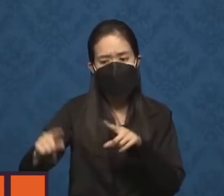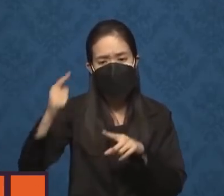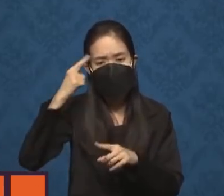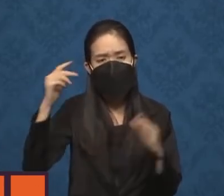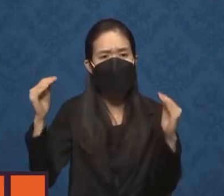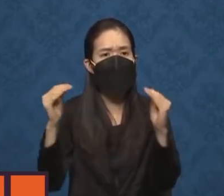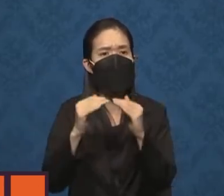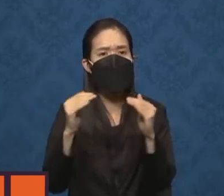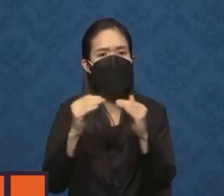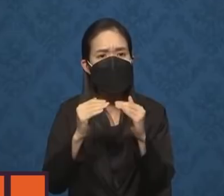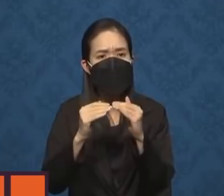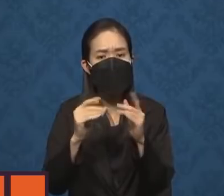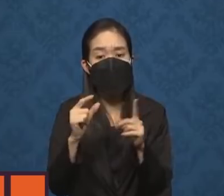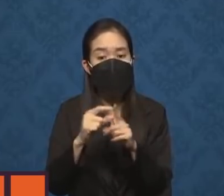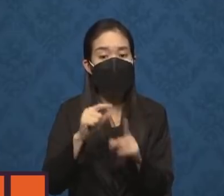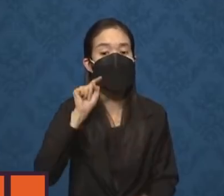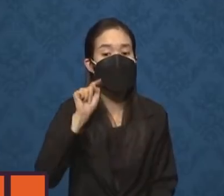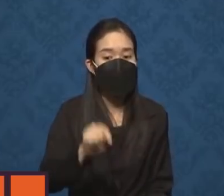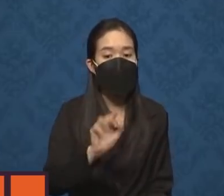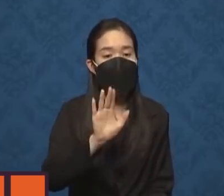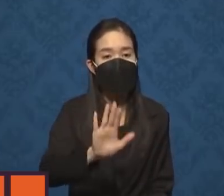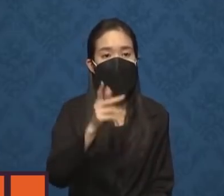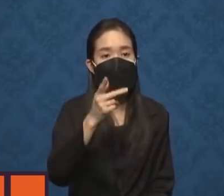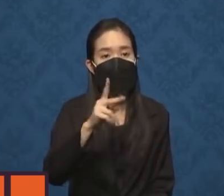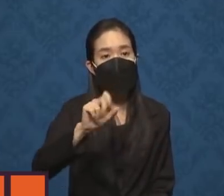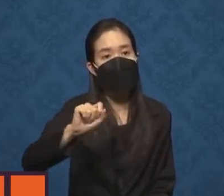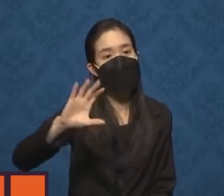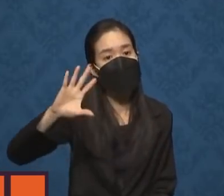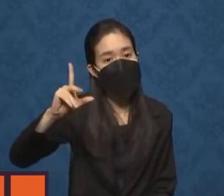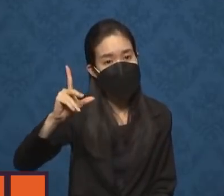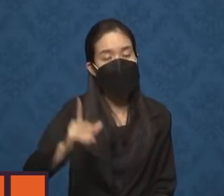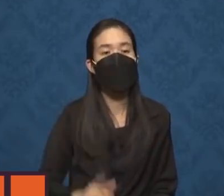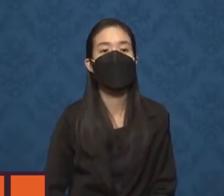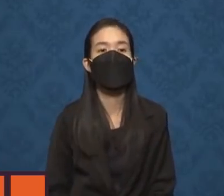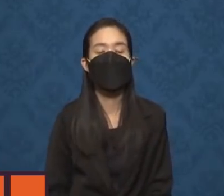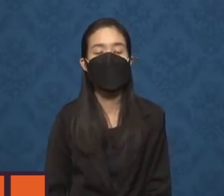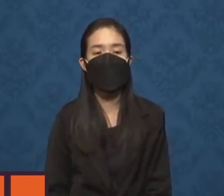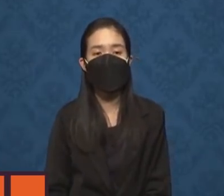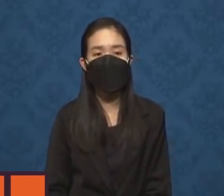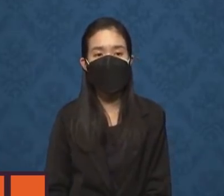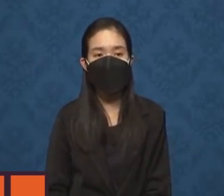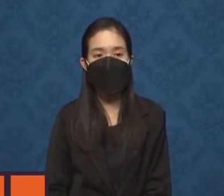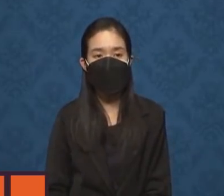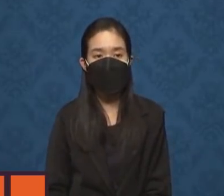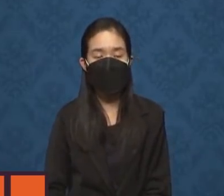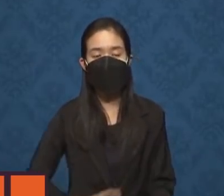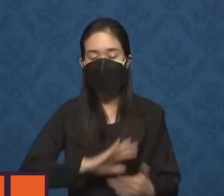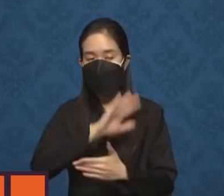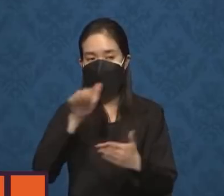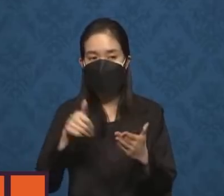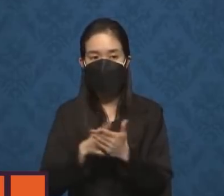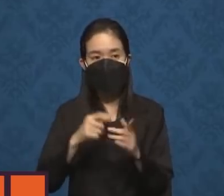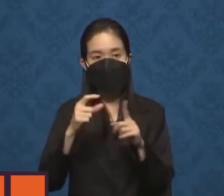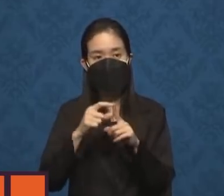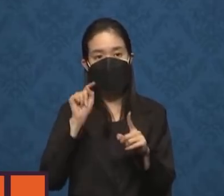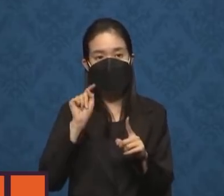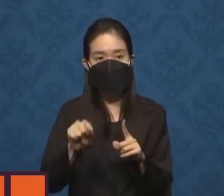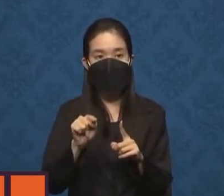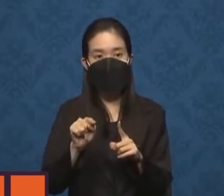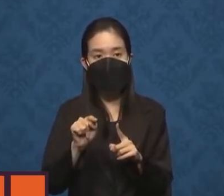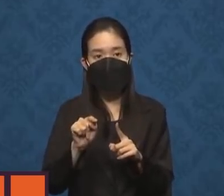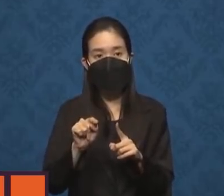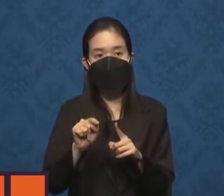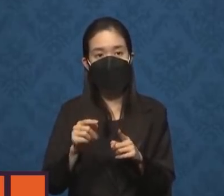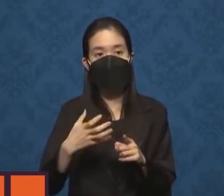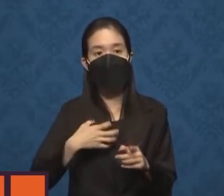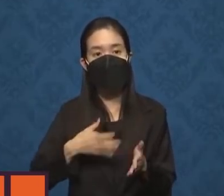จากคำสั่งของคสชทั้งสิ้นค่ะรวมไปถึงนะคะการออกคำสั่งคสชเพื่อ